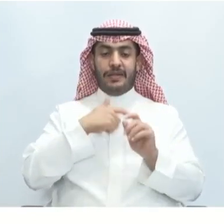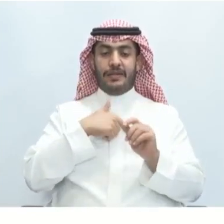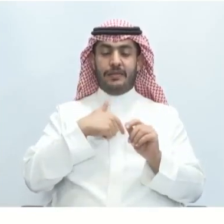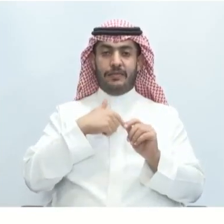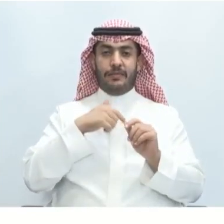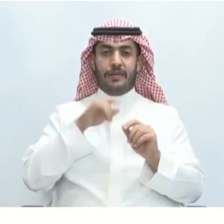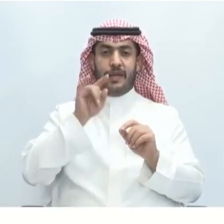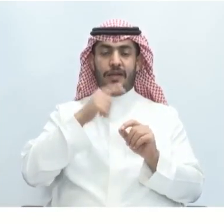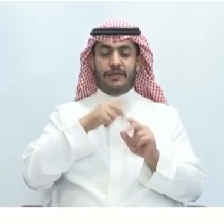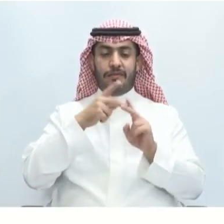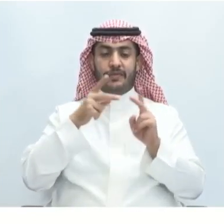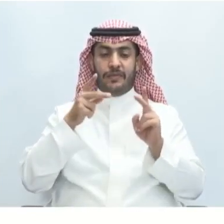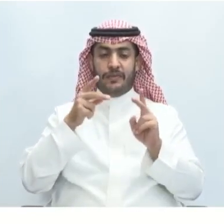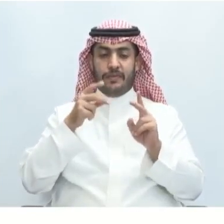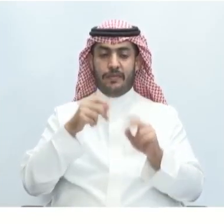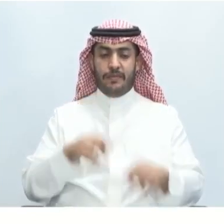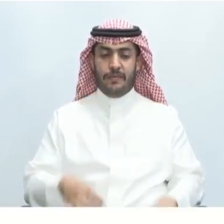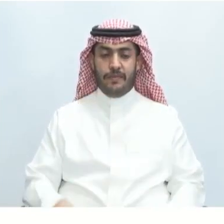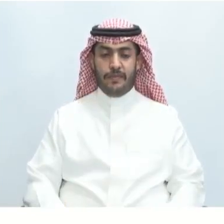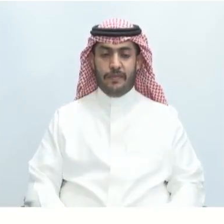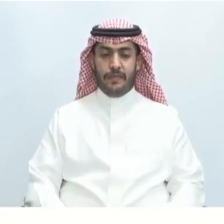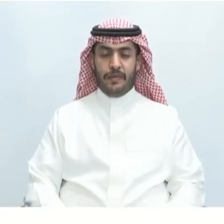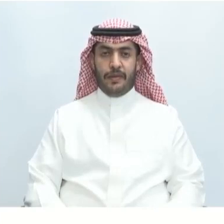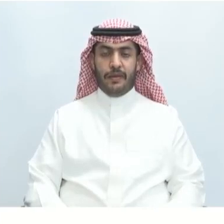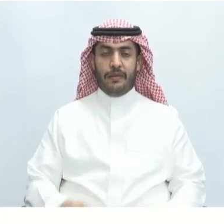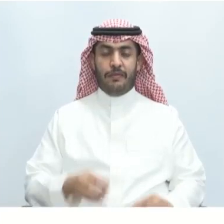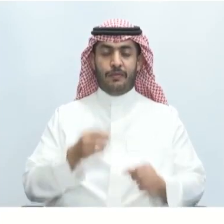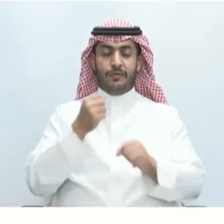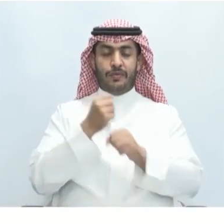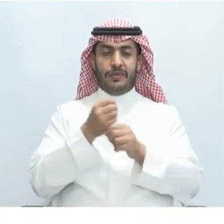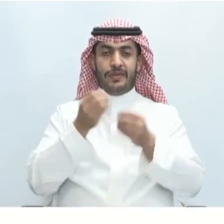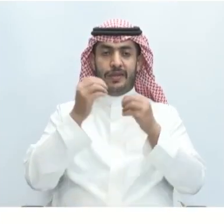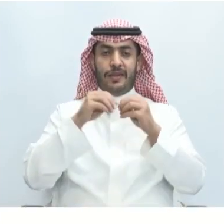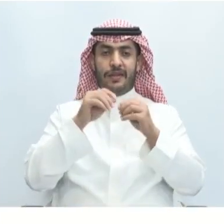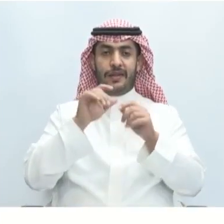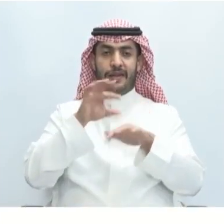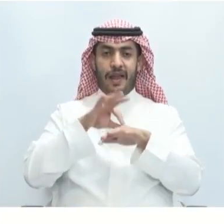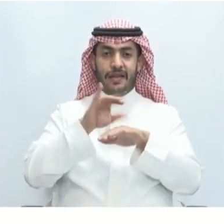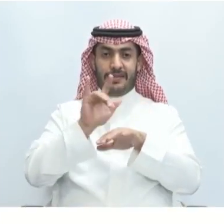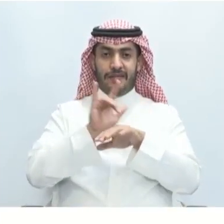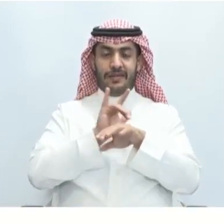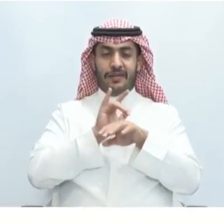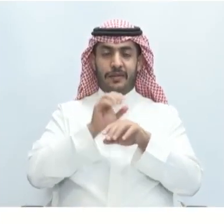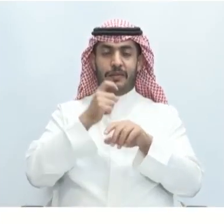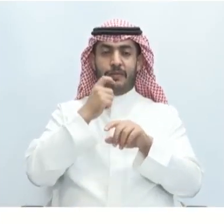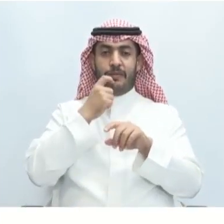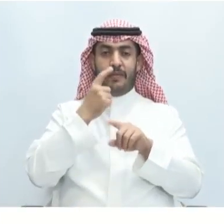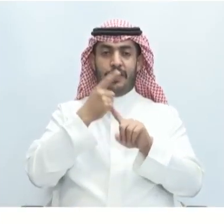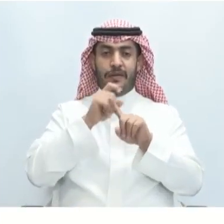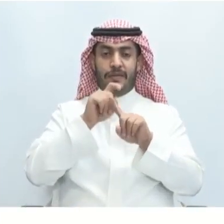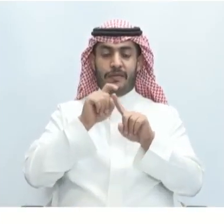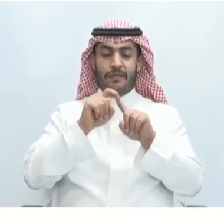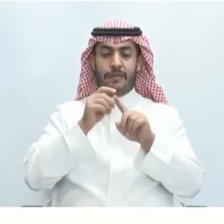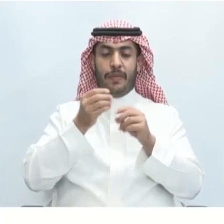يتخطى عدد طائره متوفره من هذا النوع ان اجمالي قدره استيعابيه من حيث هذا الركاب ادنى من مئه بالمئه ولكنها